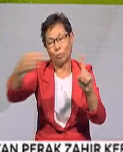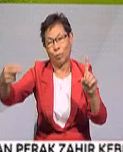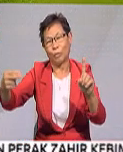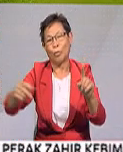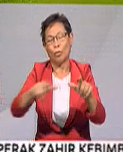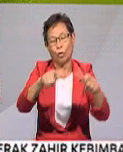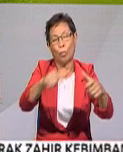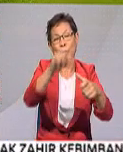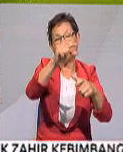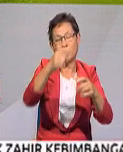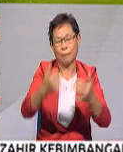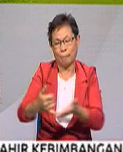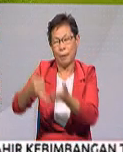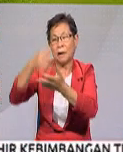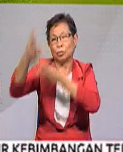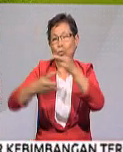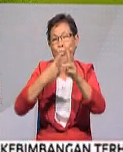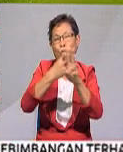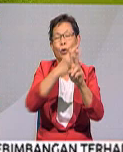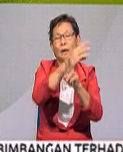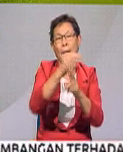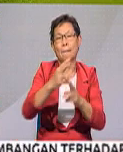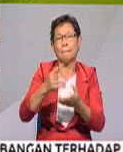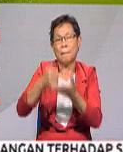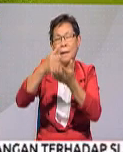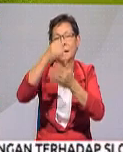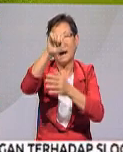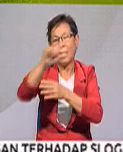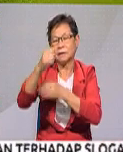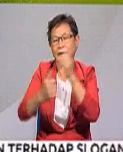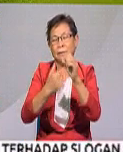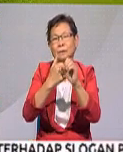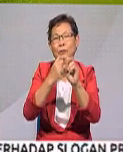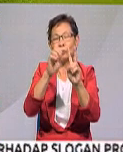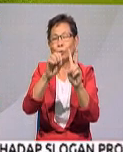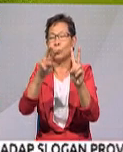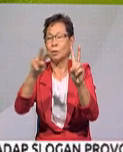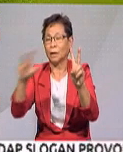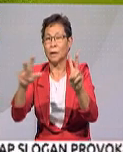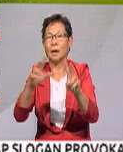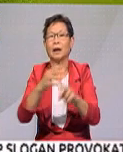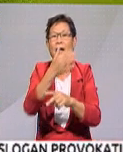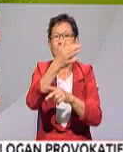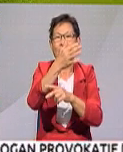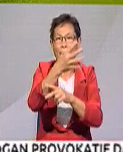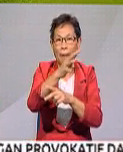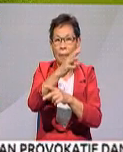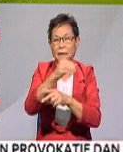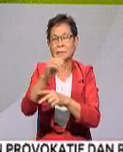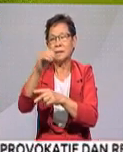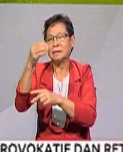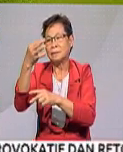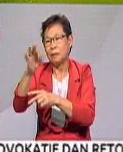Dunia 2022 Piala Asia 2023 pada 14 dan 19 November ini.